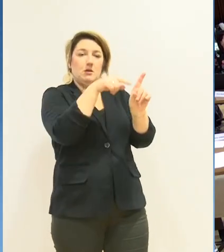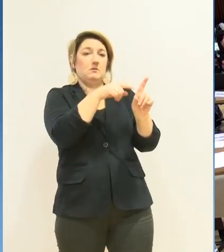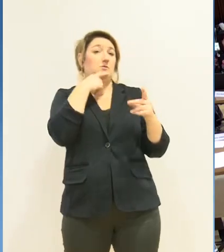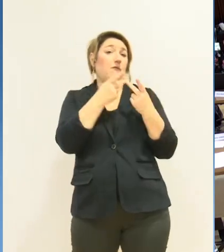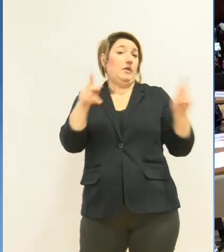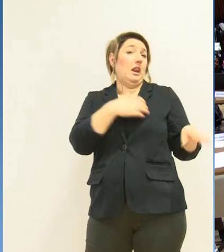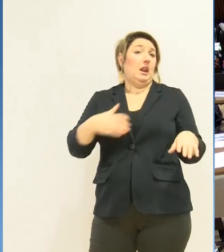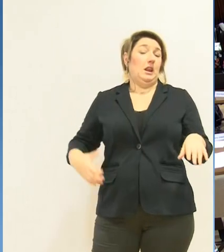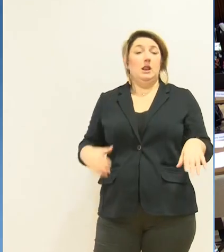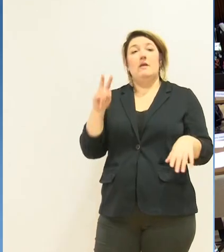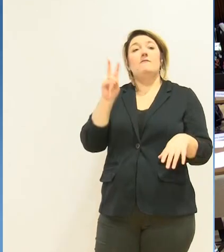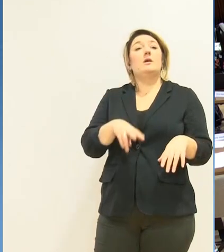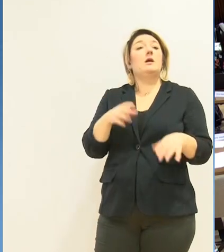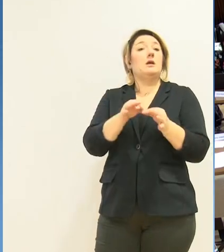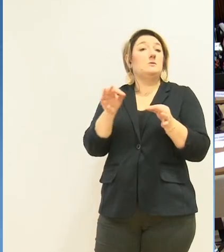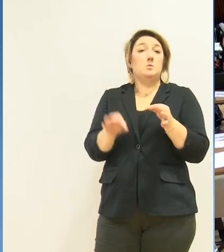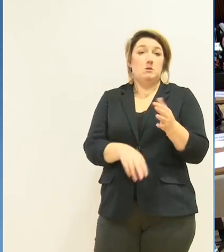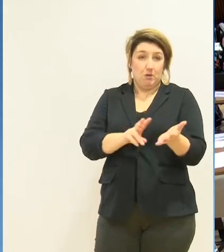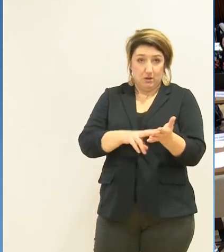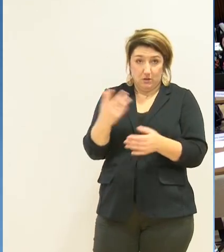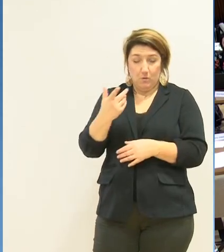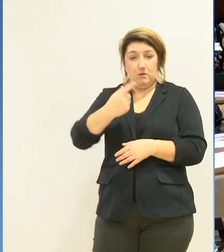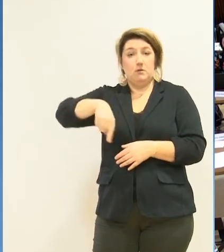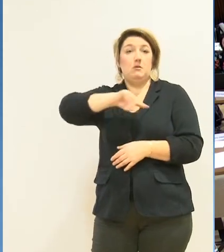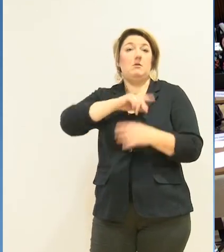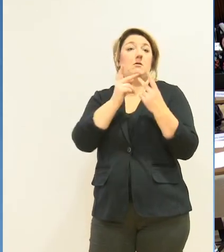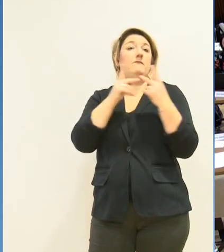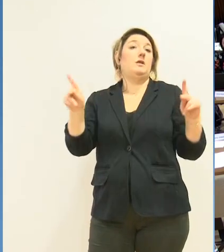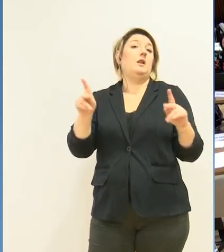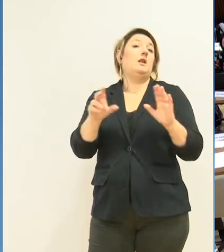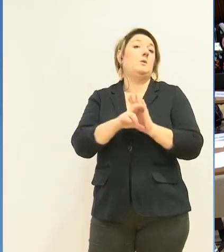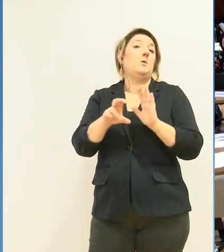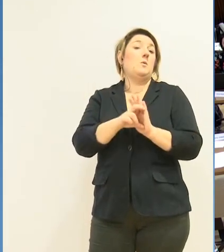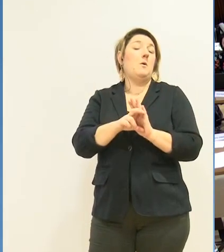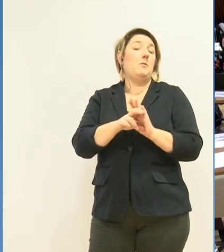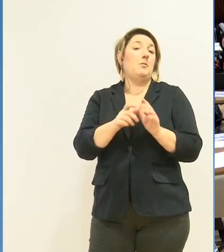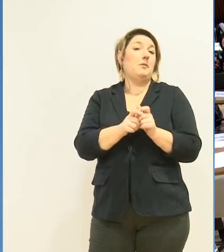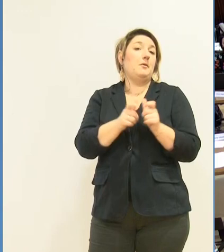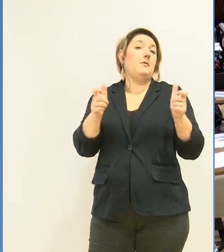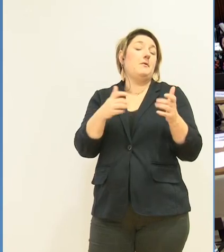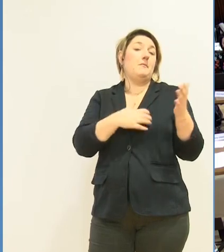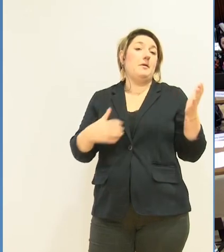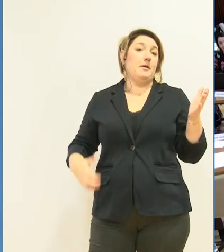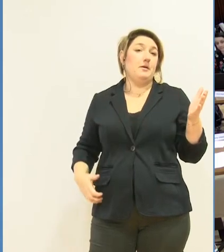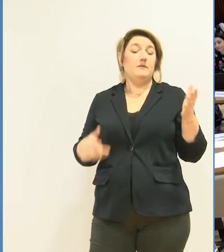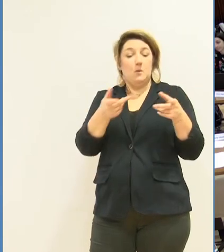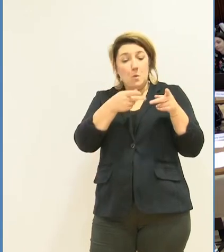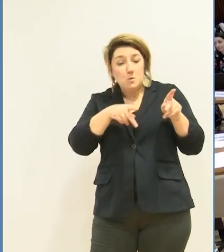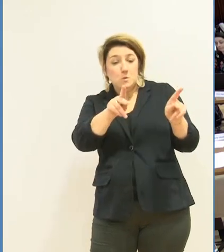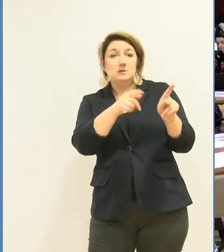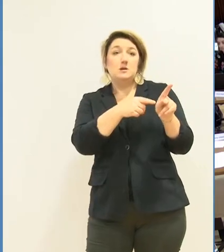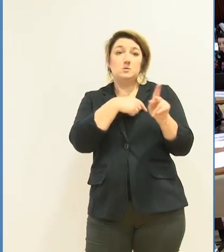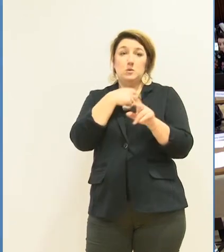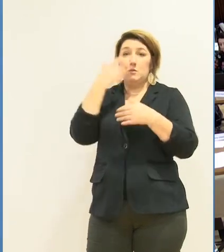dont il est rendu compte en réalité c'est que la ville travaillait défend les autorisations qu'elle délivre c'est à dire elle argumente au